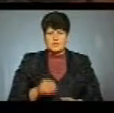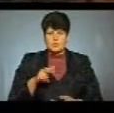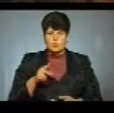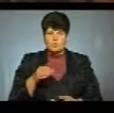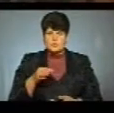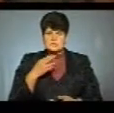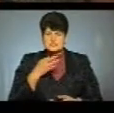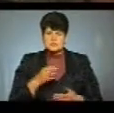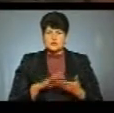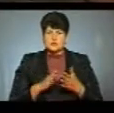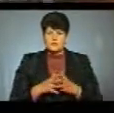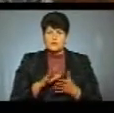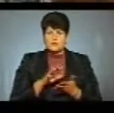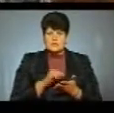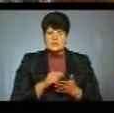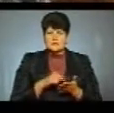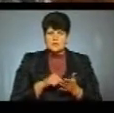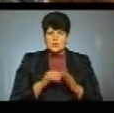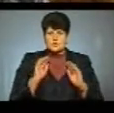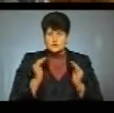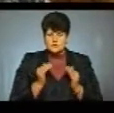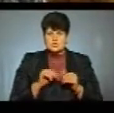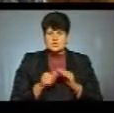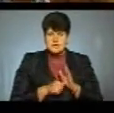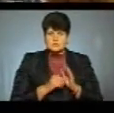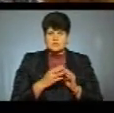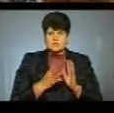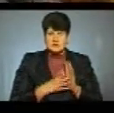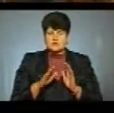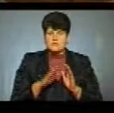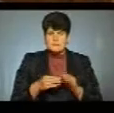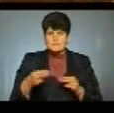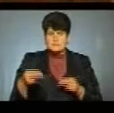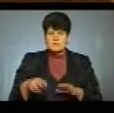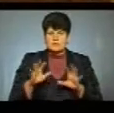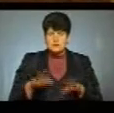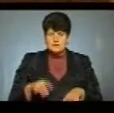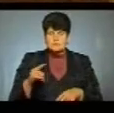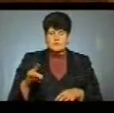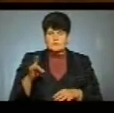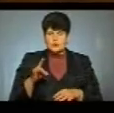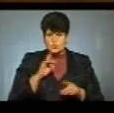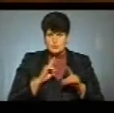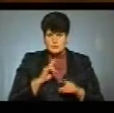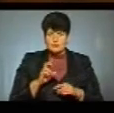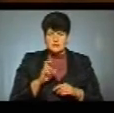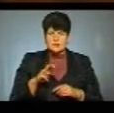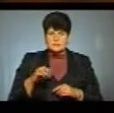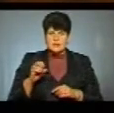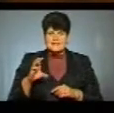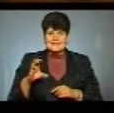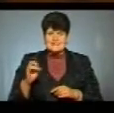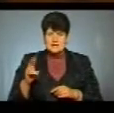договір про оренду міського стадіону з 16 до 19 вересня підписав голова Зборівської районної ради Богдан Максимів